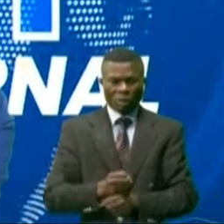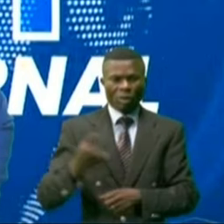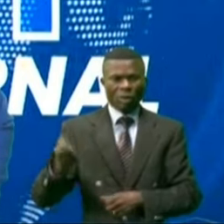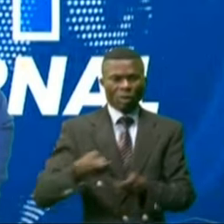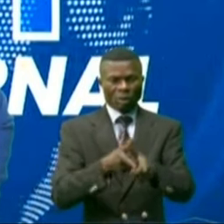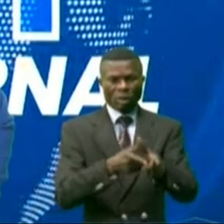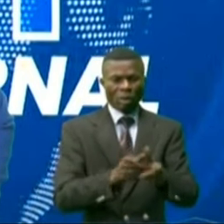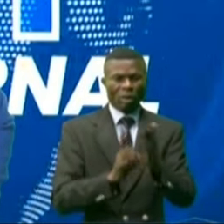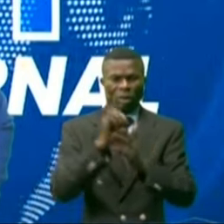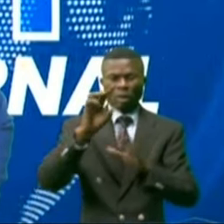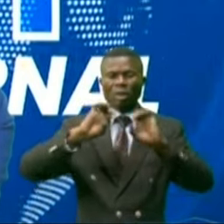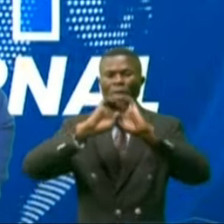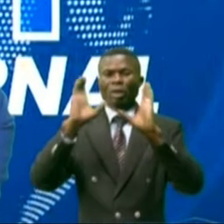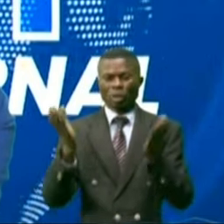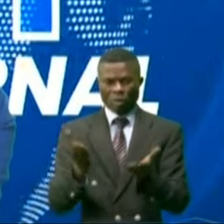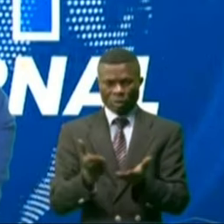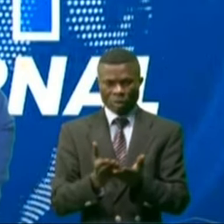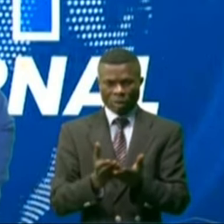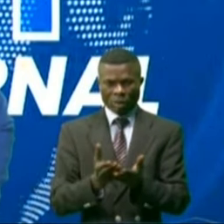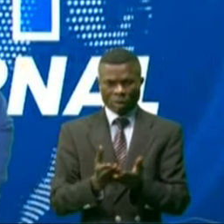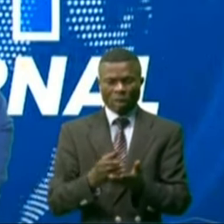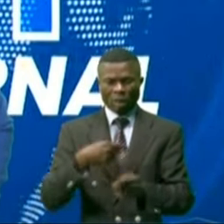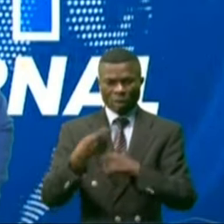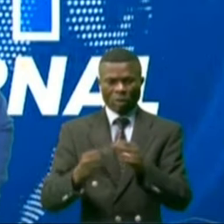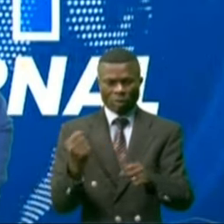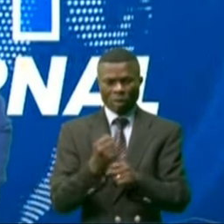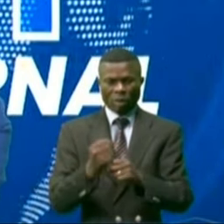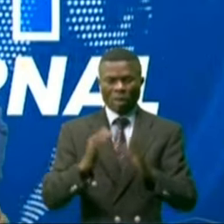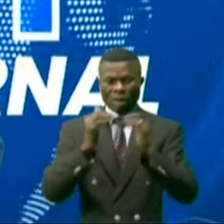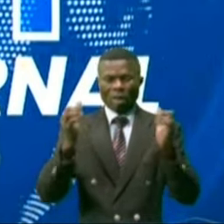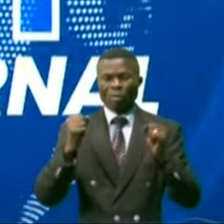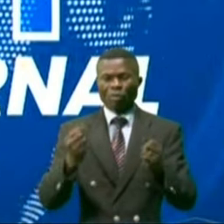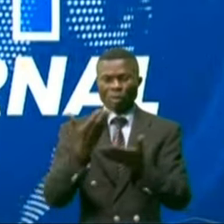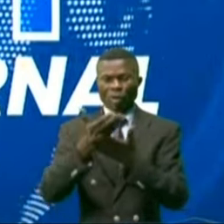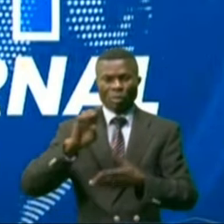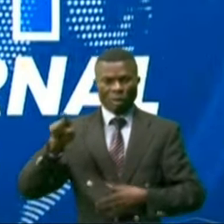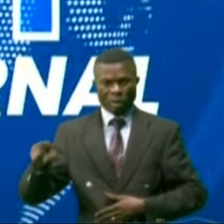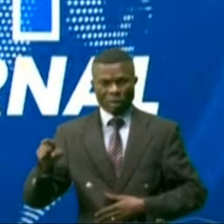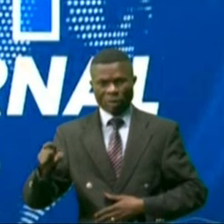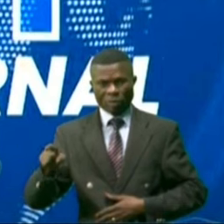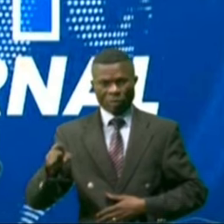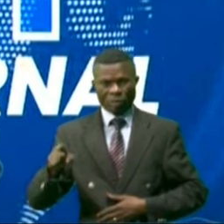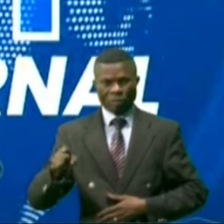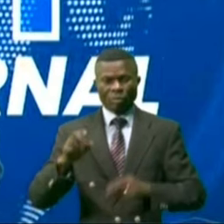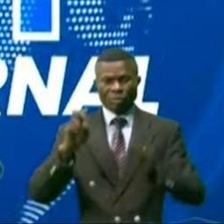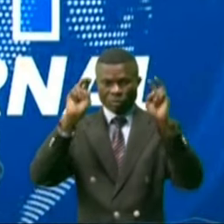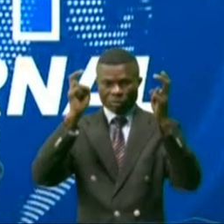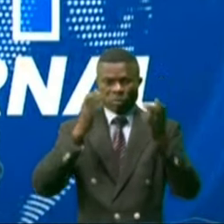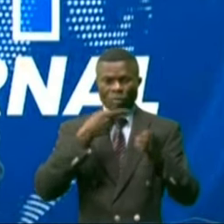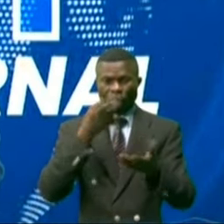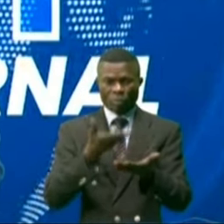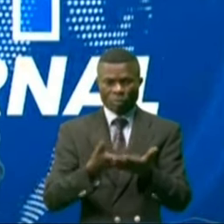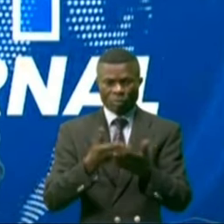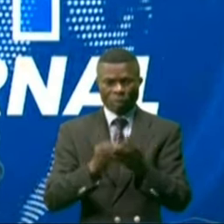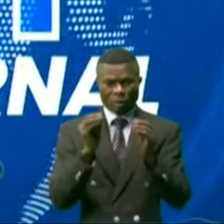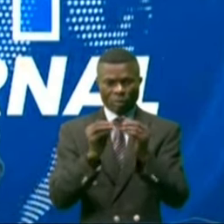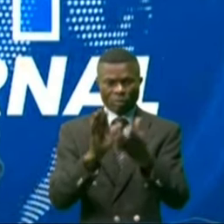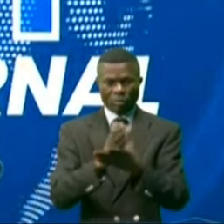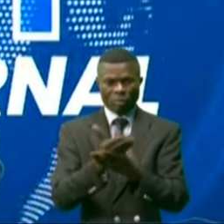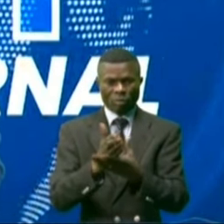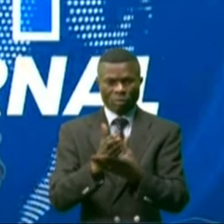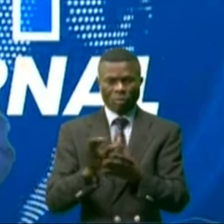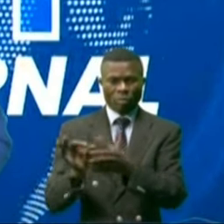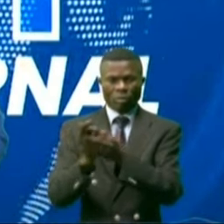démobilisation, relèvement communautaire et stabilisation pour une paix durable dans cette partie du pays. Un des sujets au centre de la rencontre entre